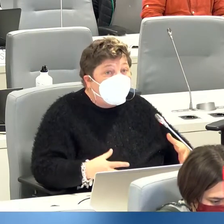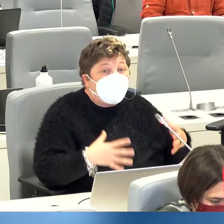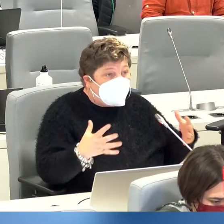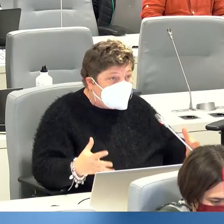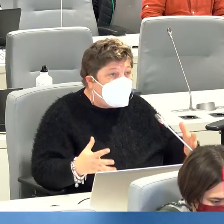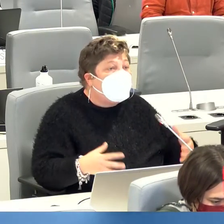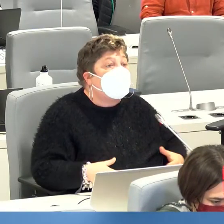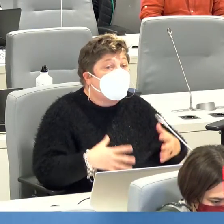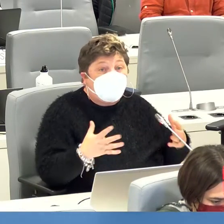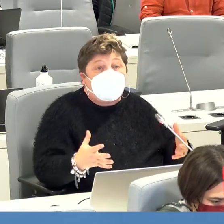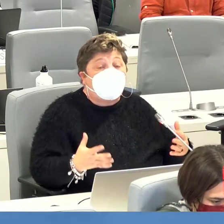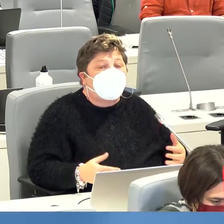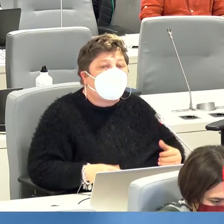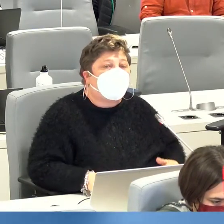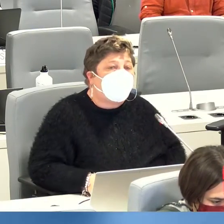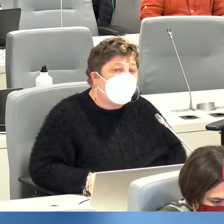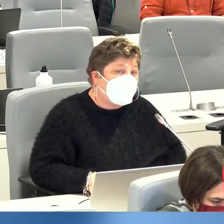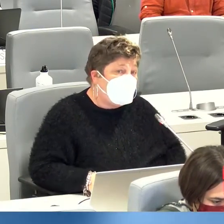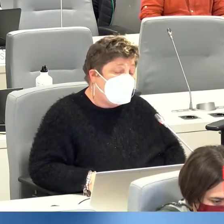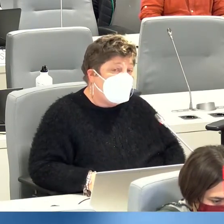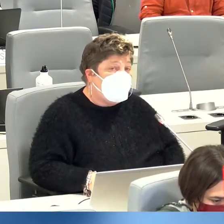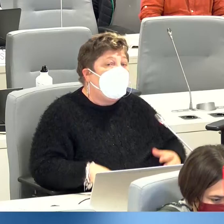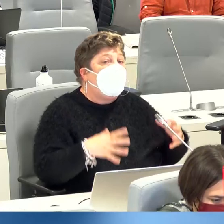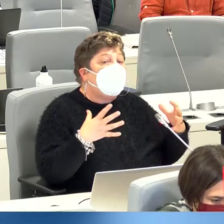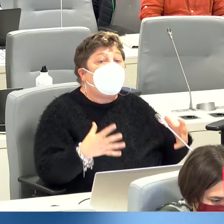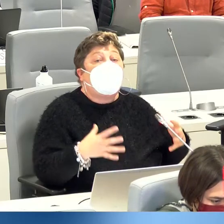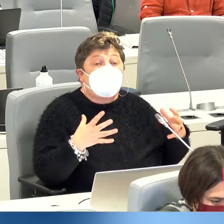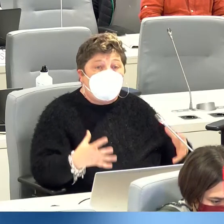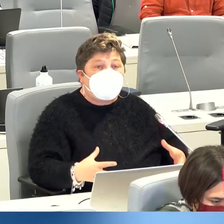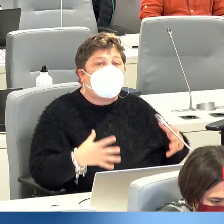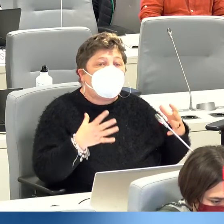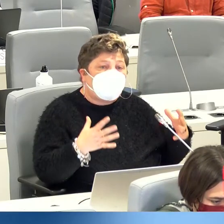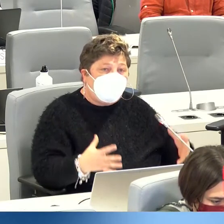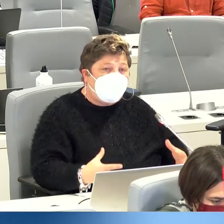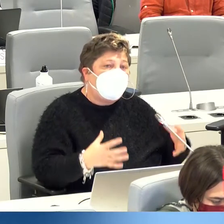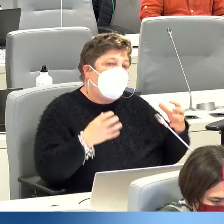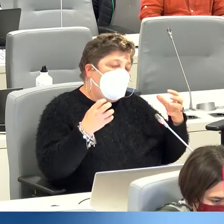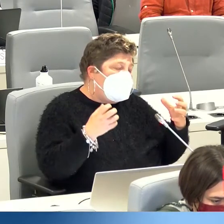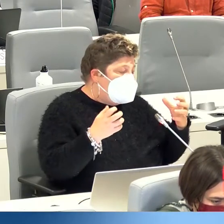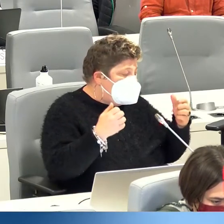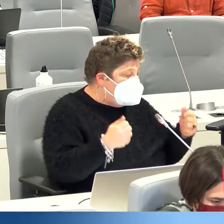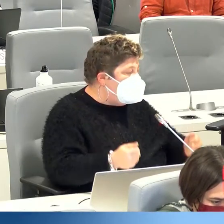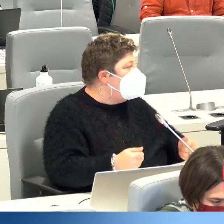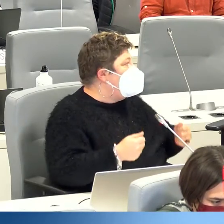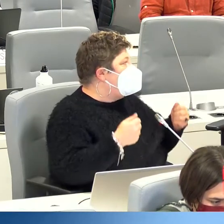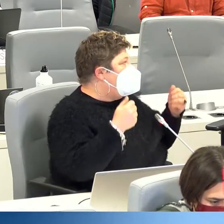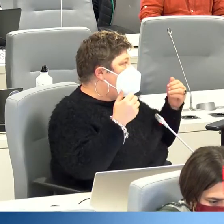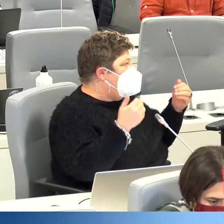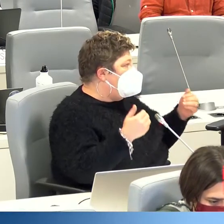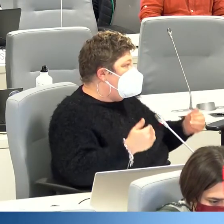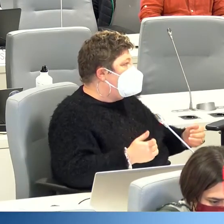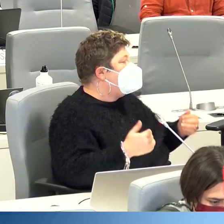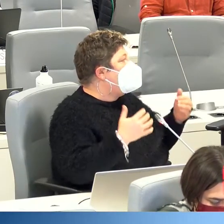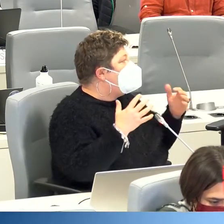de contractualisation notamment au titre du bail emphytéotique d'avoir un collectif qui se base sur un projet associatif